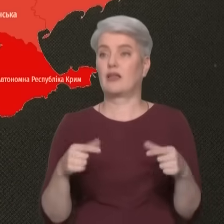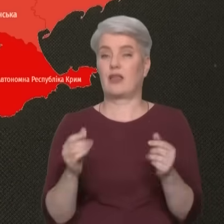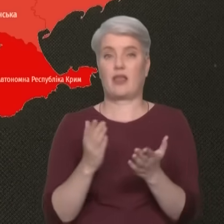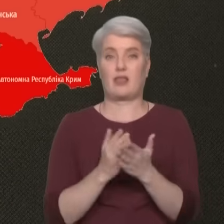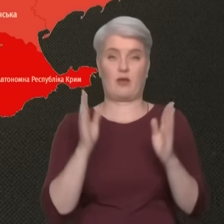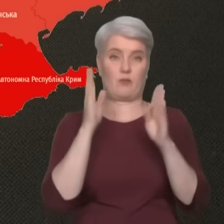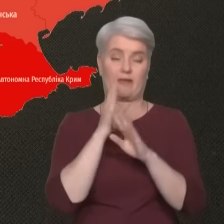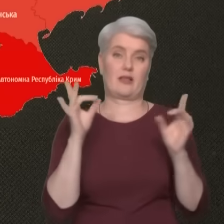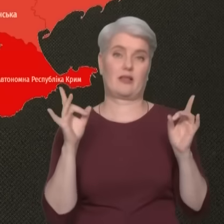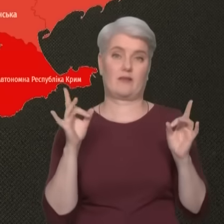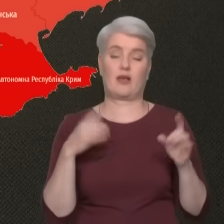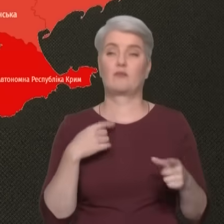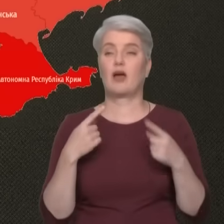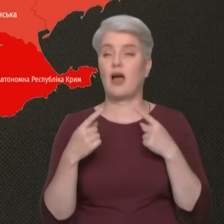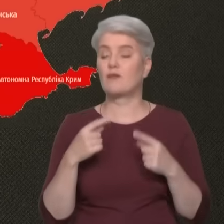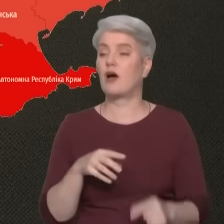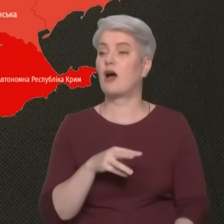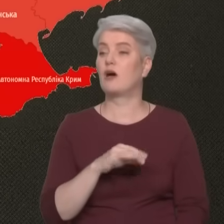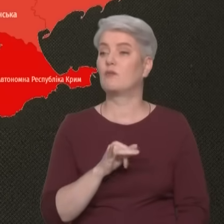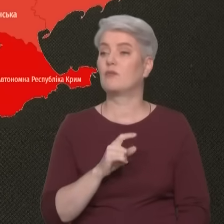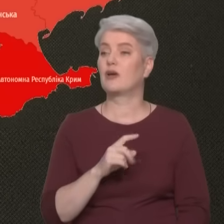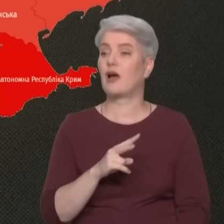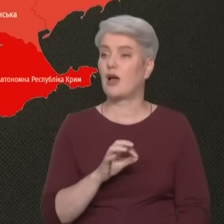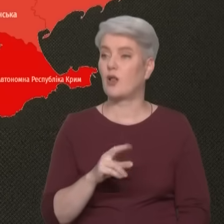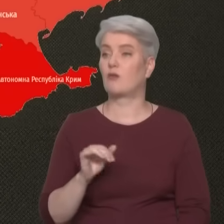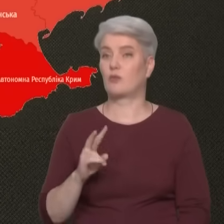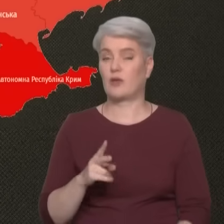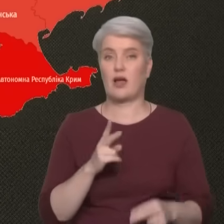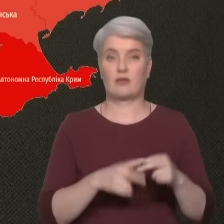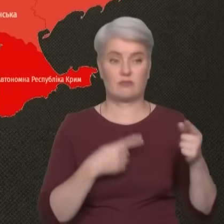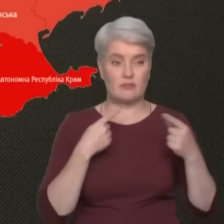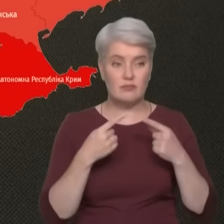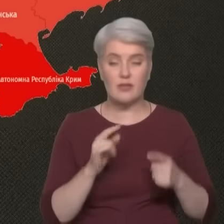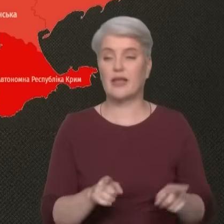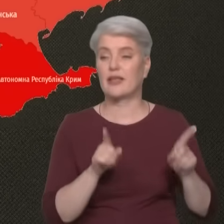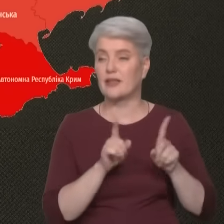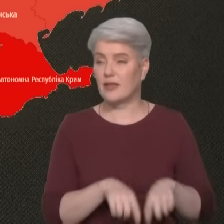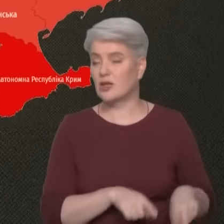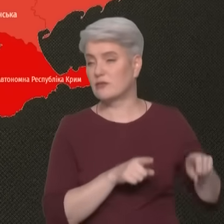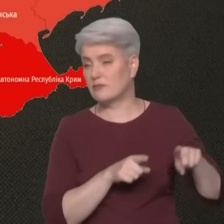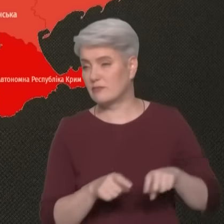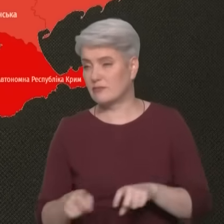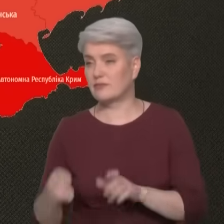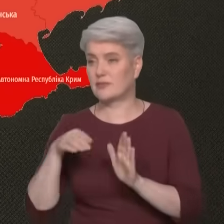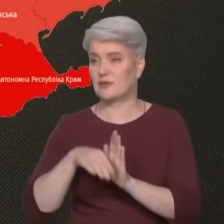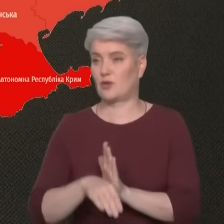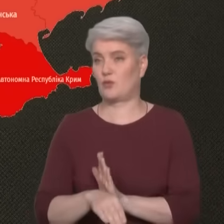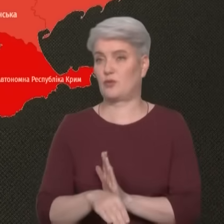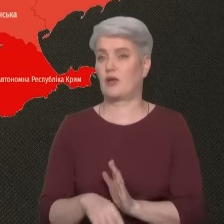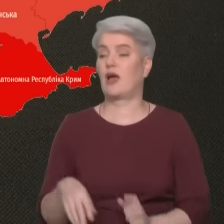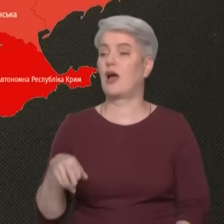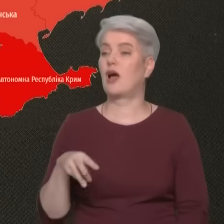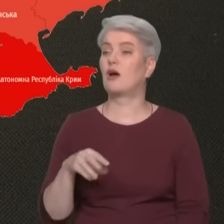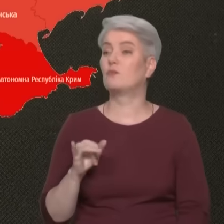тривога. Ми говоримо з Михайлом Подоляком, будемо зараз договорювати і теж спускатися у сховище обов'язково. З нами